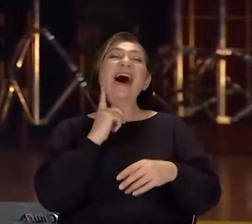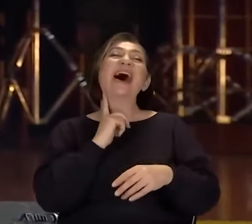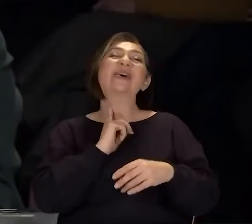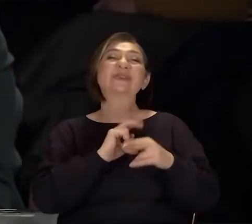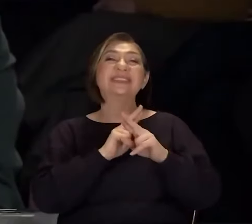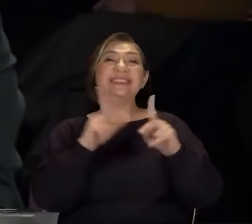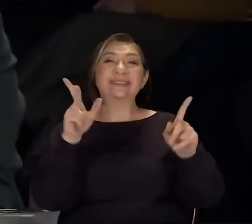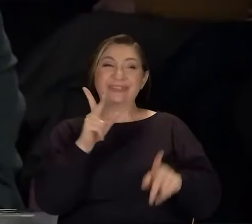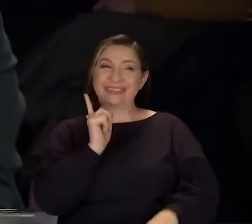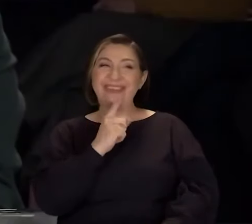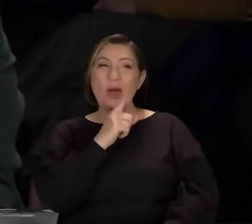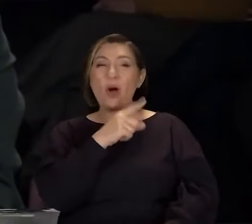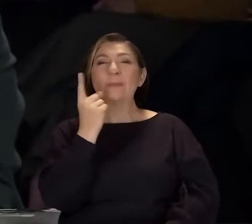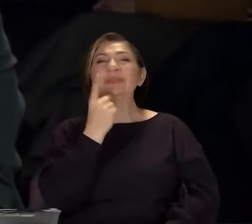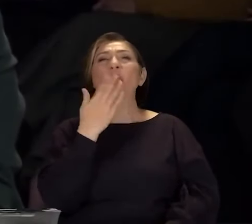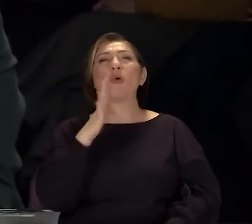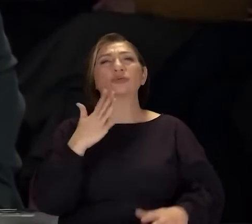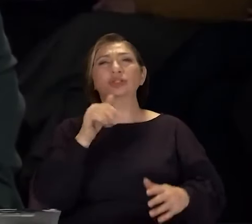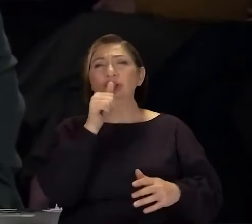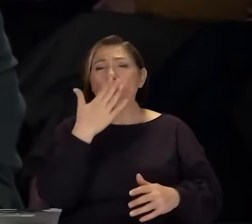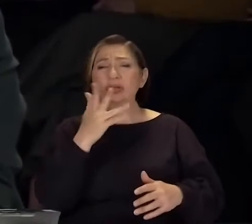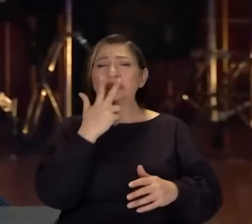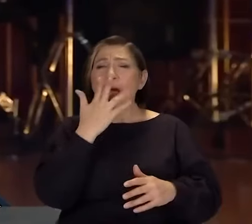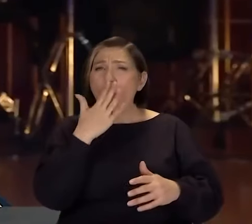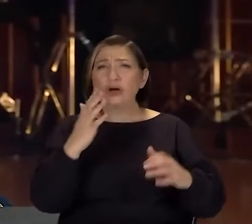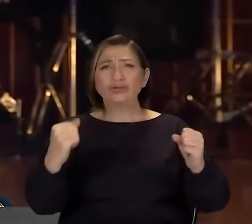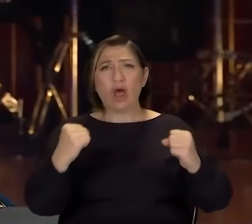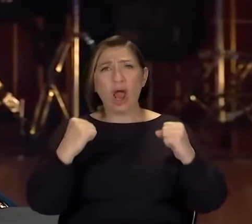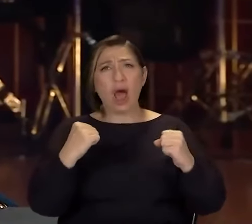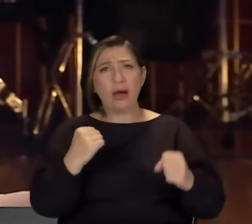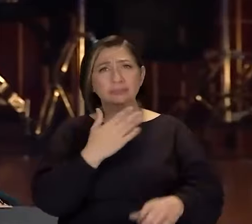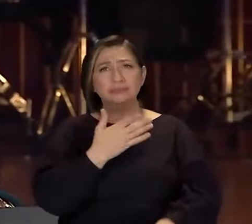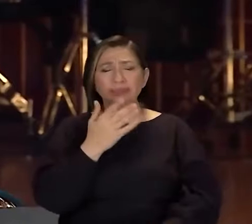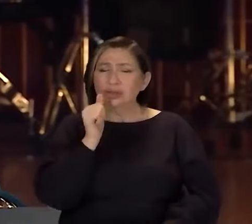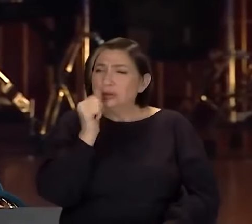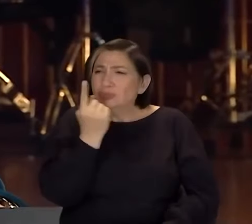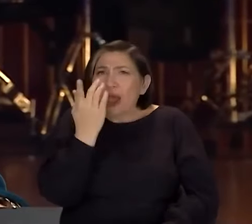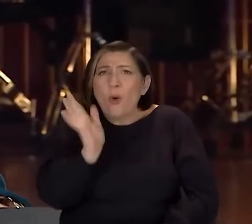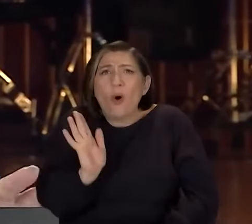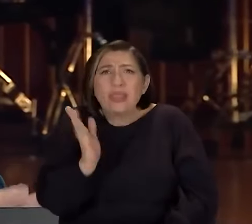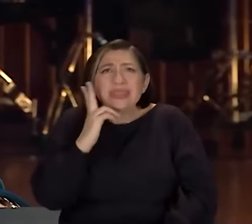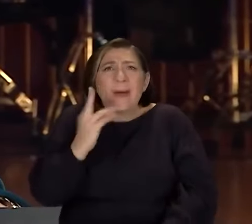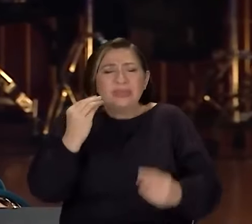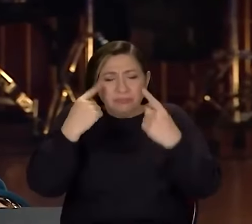yırtılması. Çok, ama o hiçbir şey yok yani. İçkisi yok, sigarası yok. Hiçbir şey yok yani.